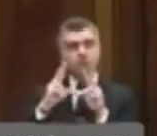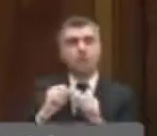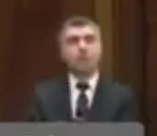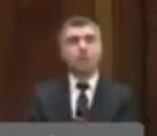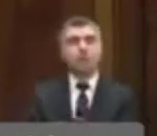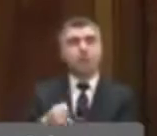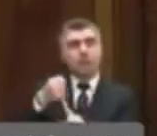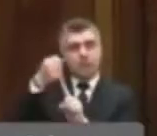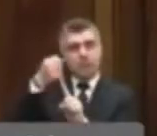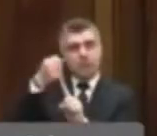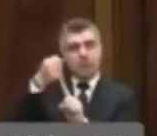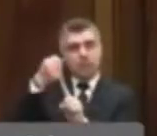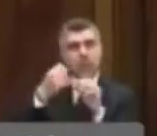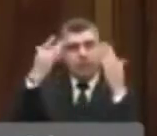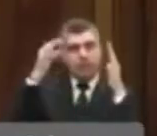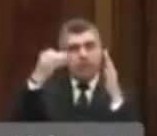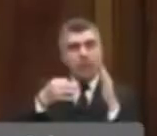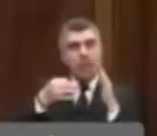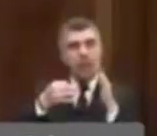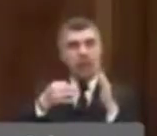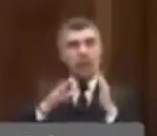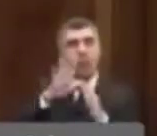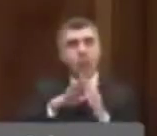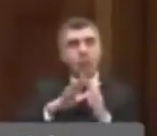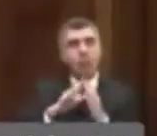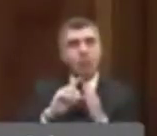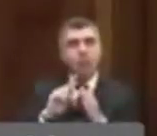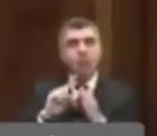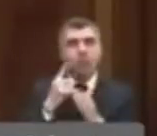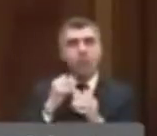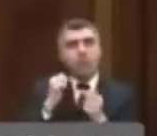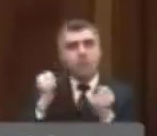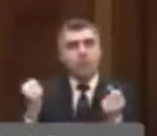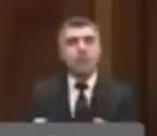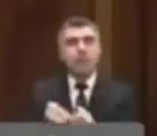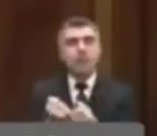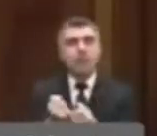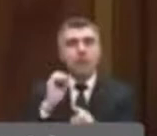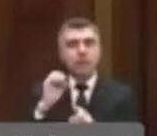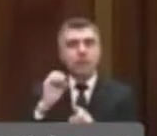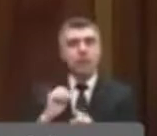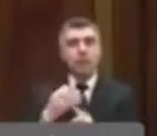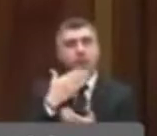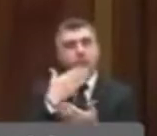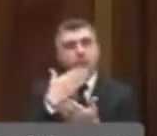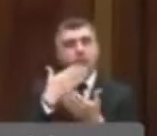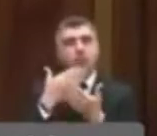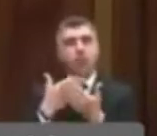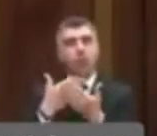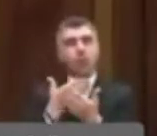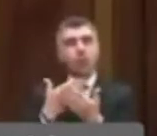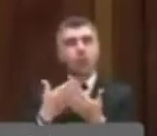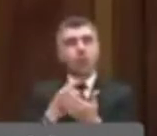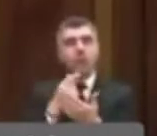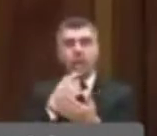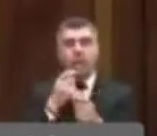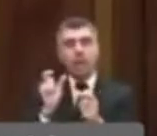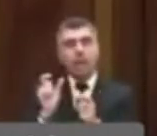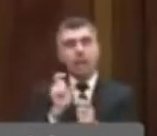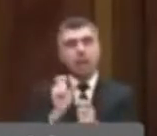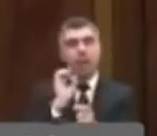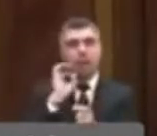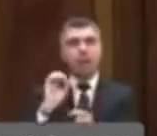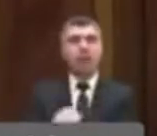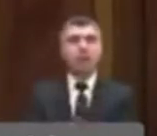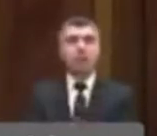نعملوا من الثقافة يعني محور أساسي في التنمية إن شاء الله، وهي مشكورة على هذه الكلمة الطيبة.